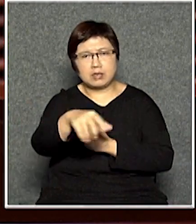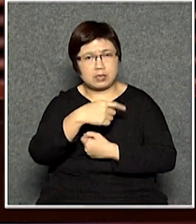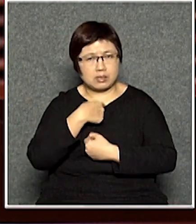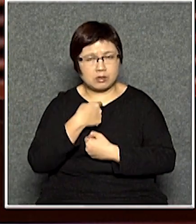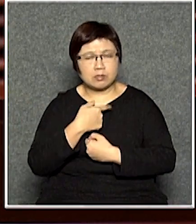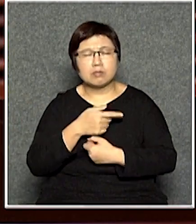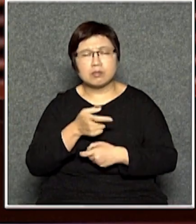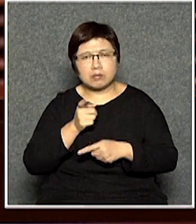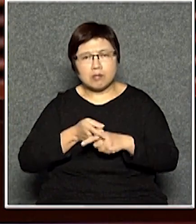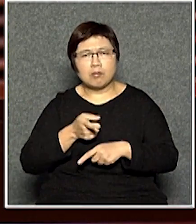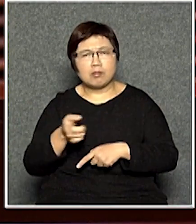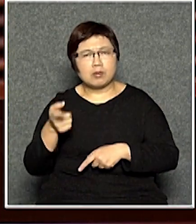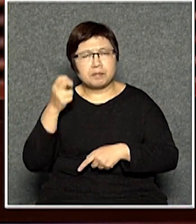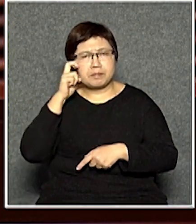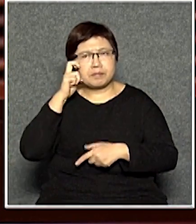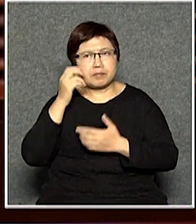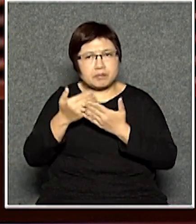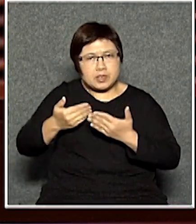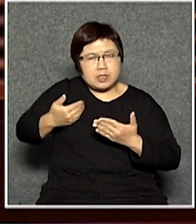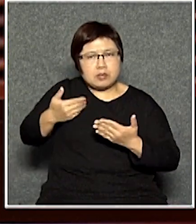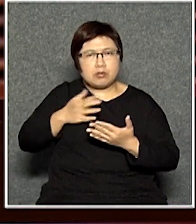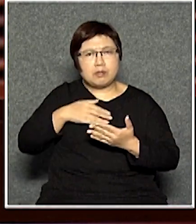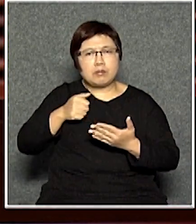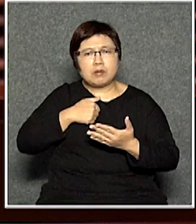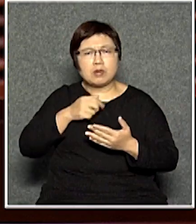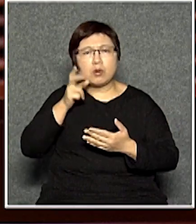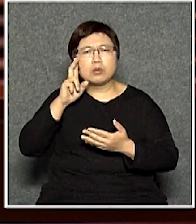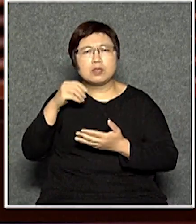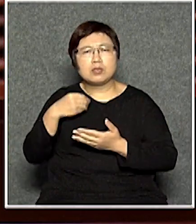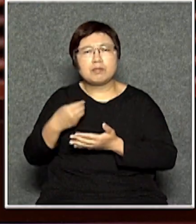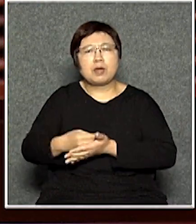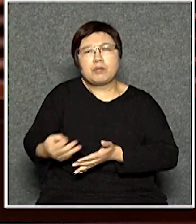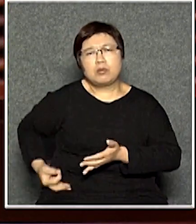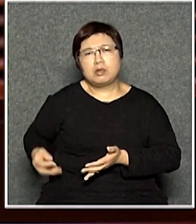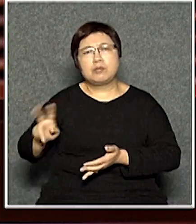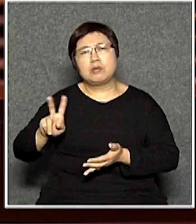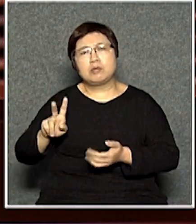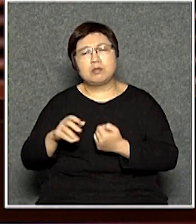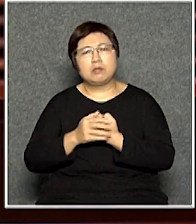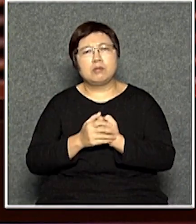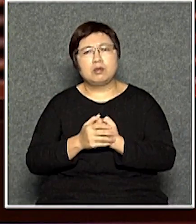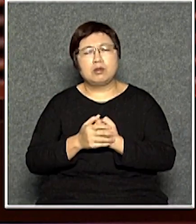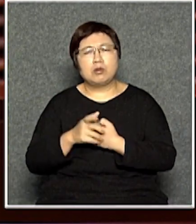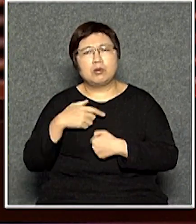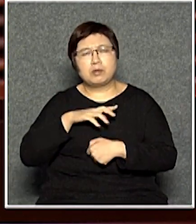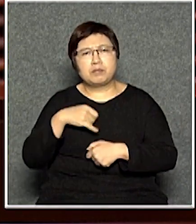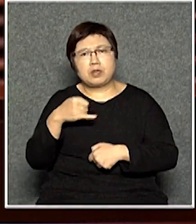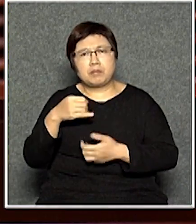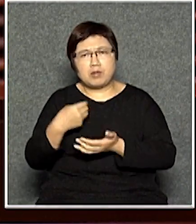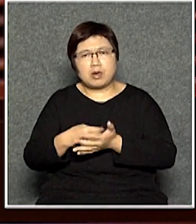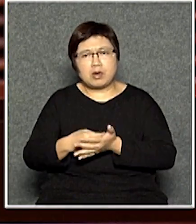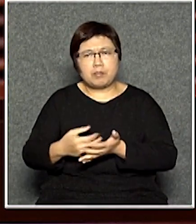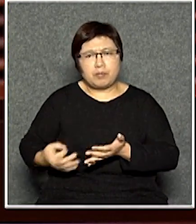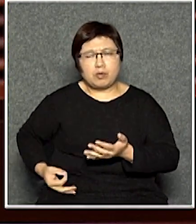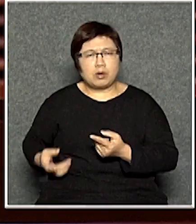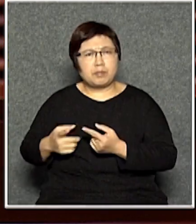既然是這樣，我們應該要未雨綢繆，其實就等於買保險的，主席，我們沒有可能，我們是買一份跟自己不合適